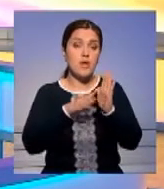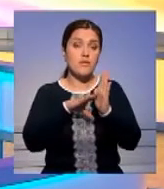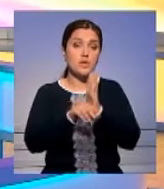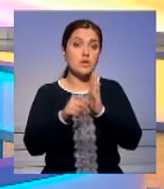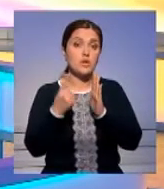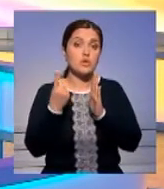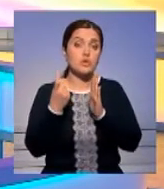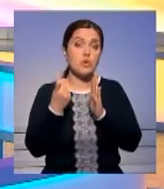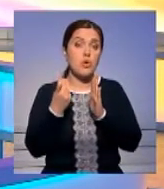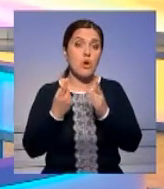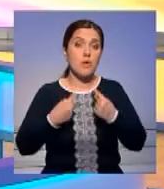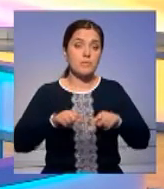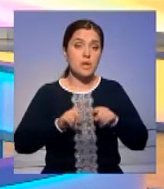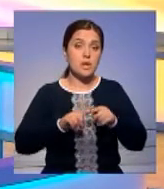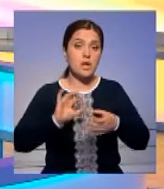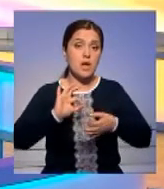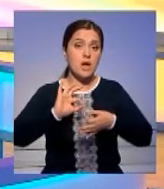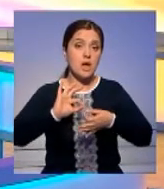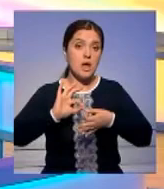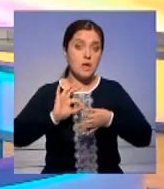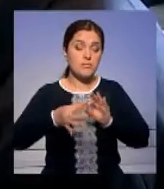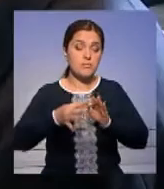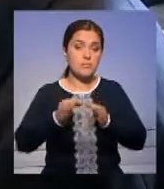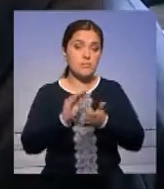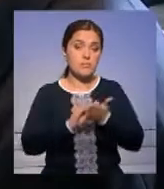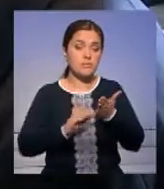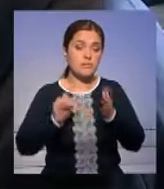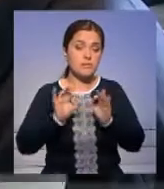объектов. Все подробности у Марка Брюшко.